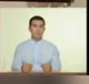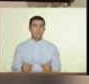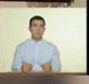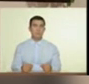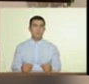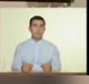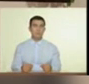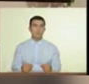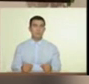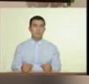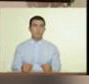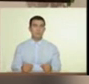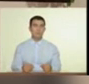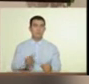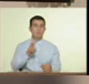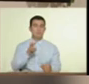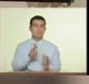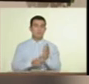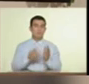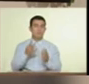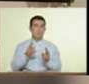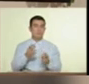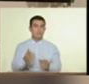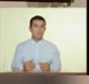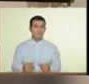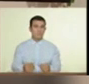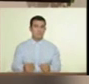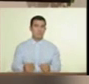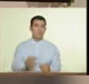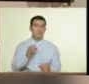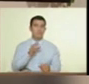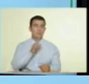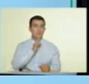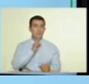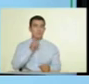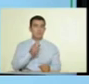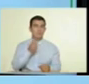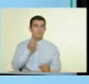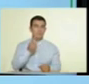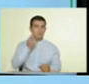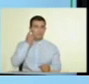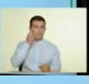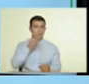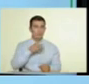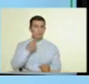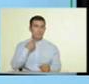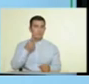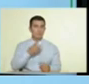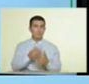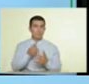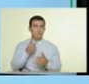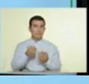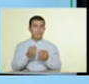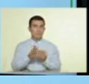Bu darsligingizdagi 284-chi masala. Saodat bir son o'yladi. Uni oldin 15 ga